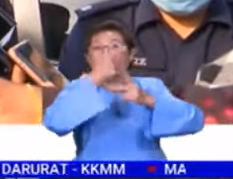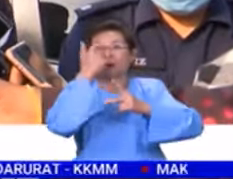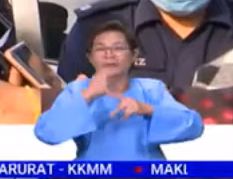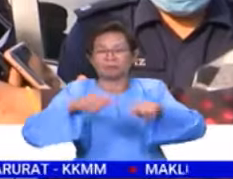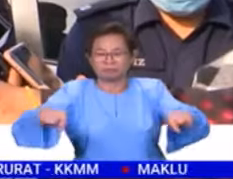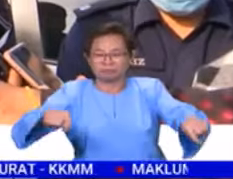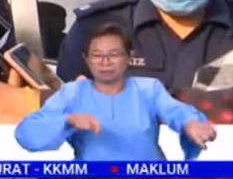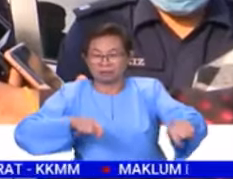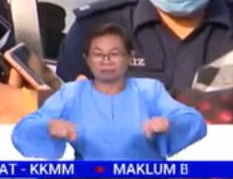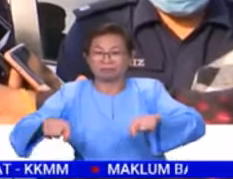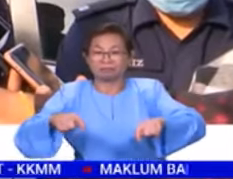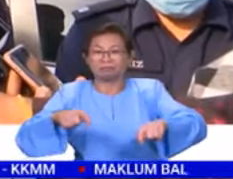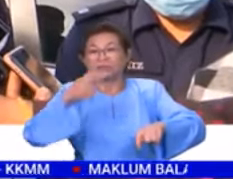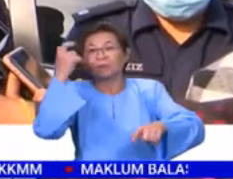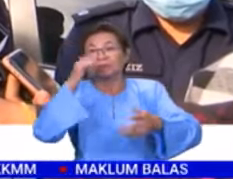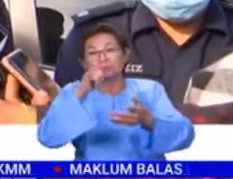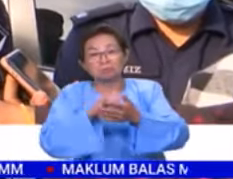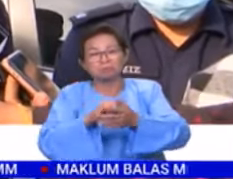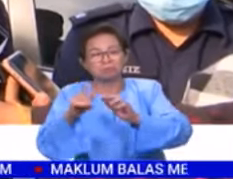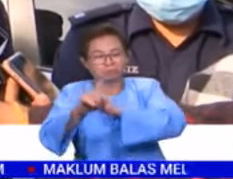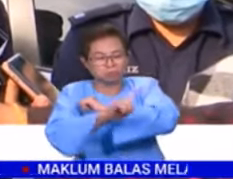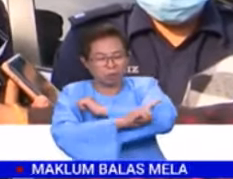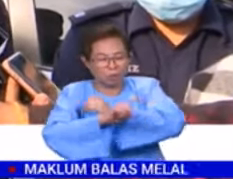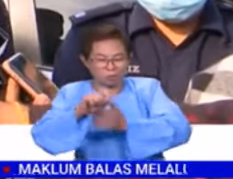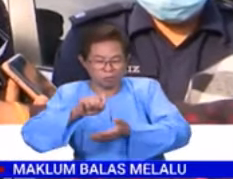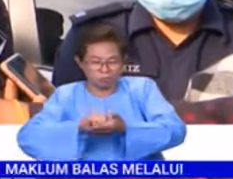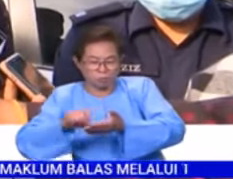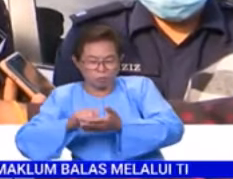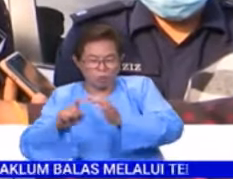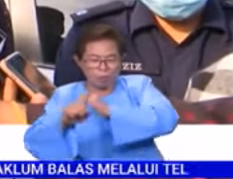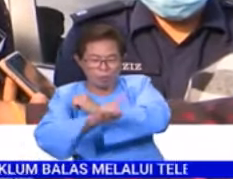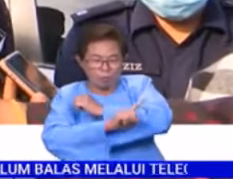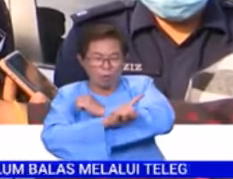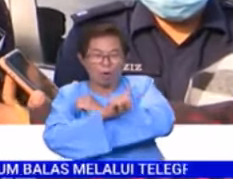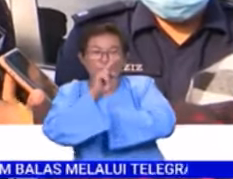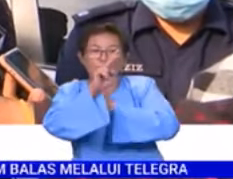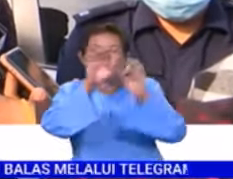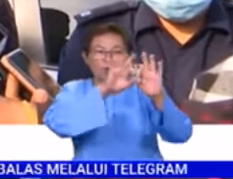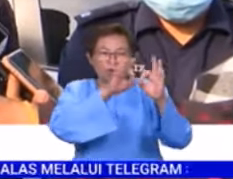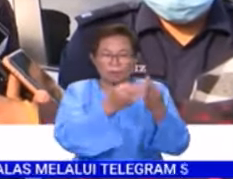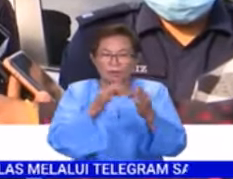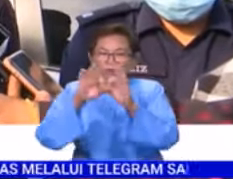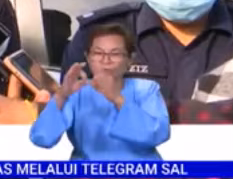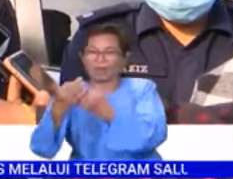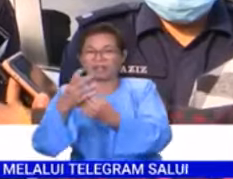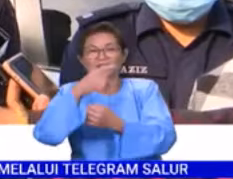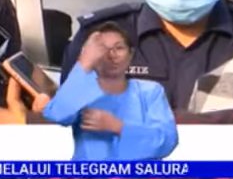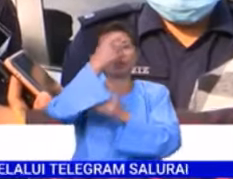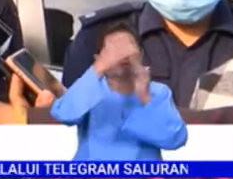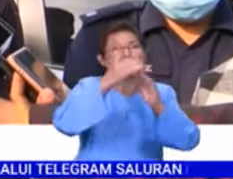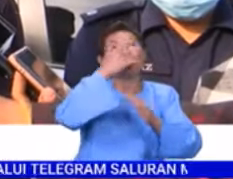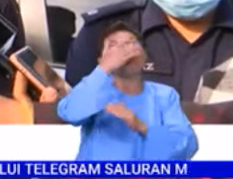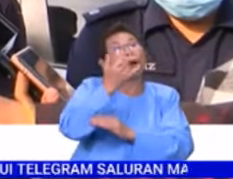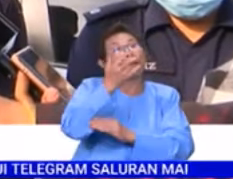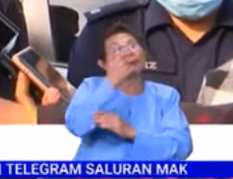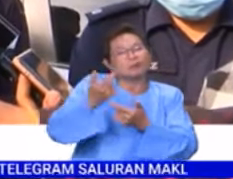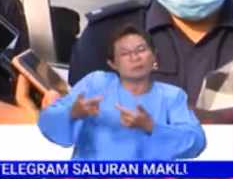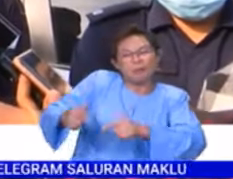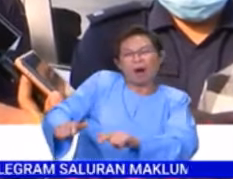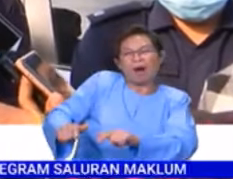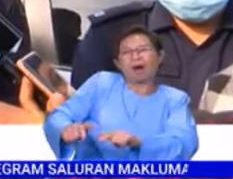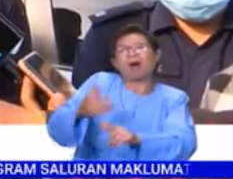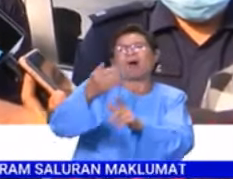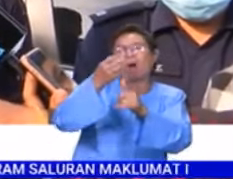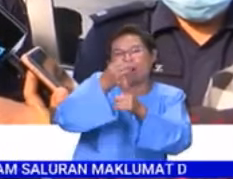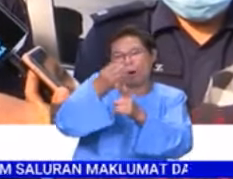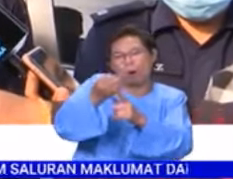tindakan kompaun telah dikenakanlah terhadap dua keluarga yang kunjung dan juga tuan rumah kerana membenarkan ataupun telah